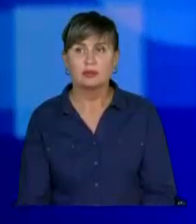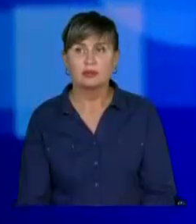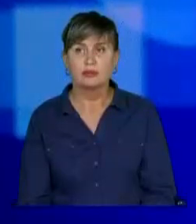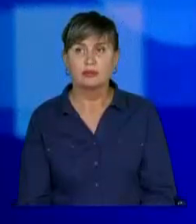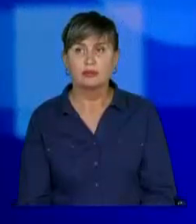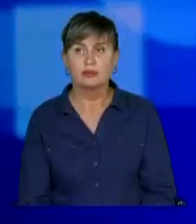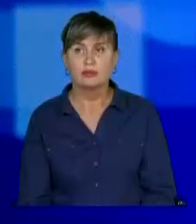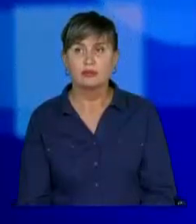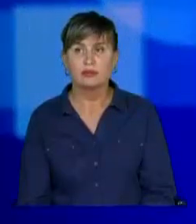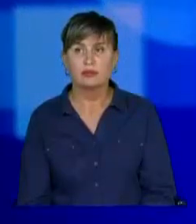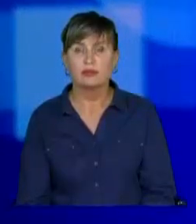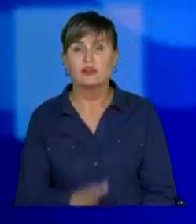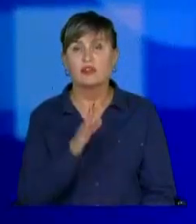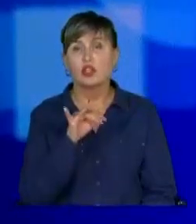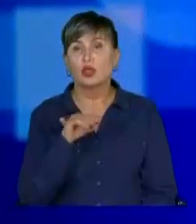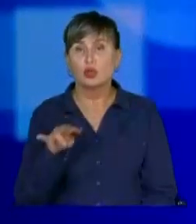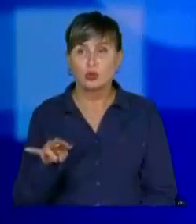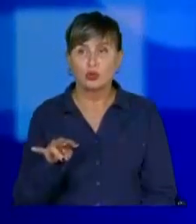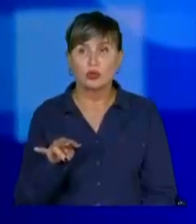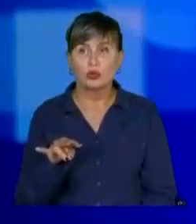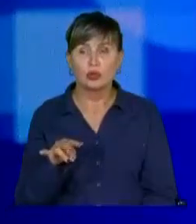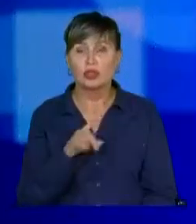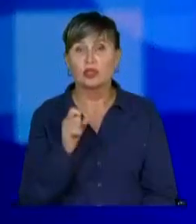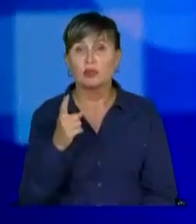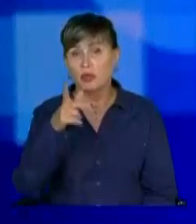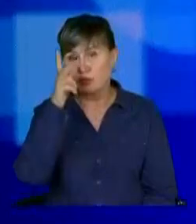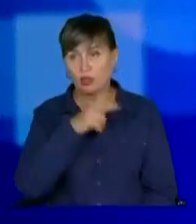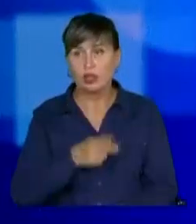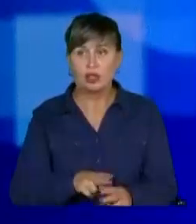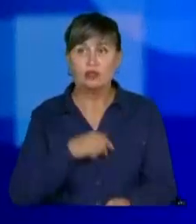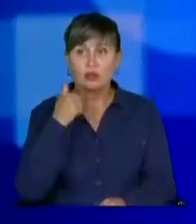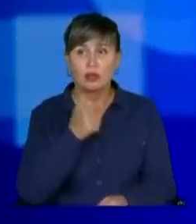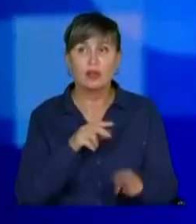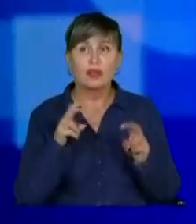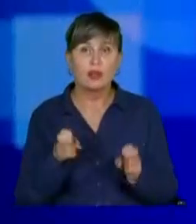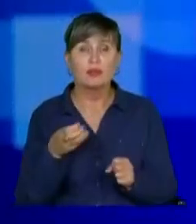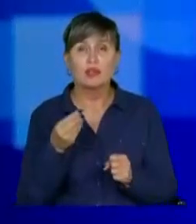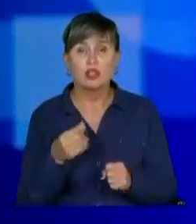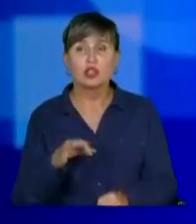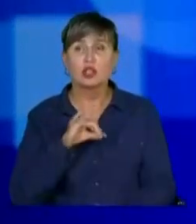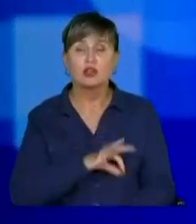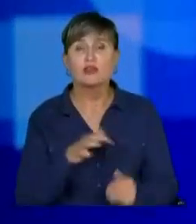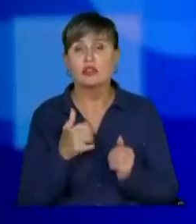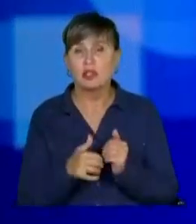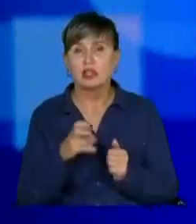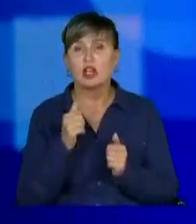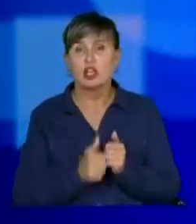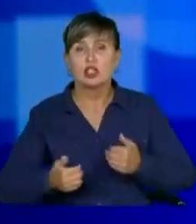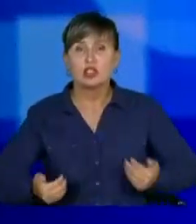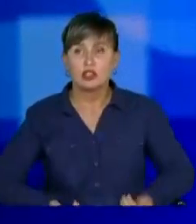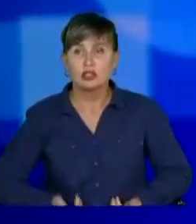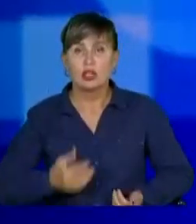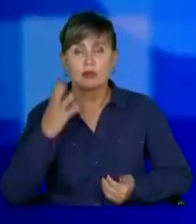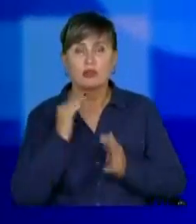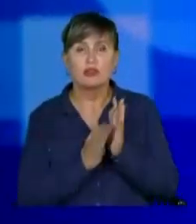В июне, за первый квартал текущего года номинальные денежные доходы в среднем на каждого жителя Алматы выросли